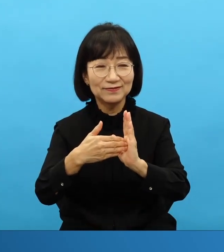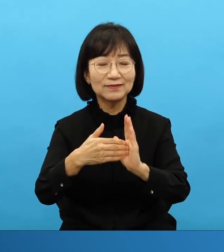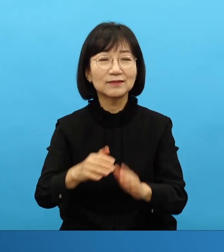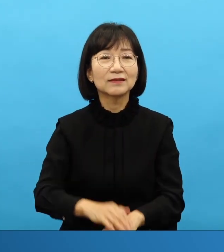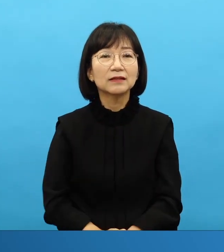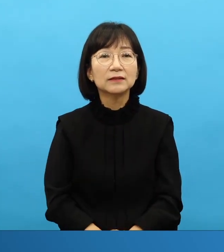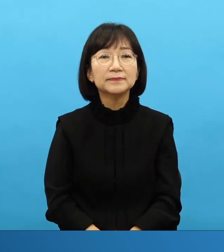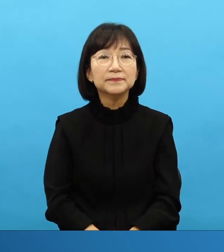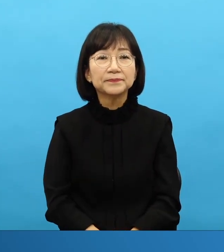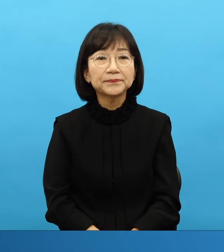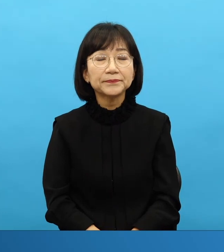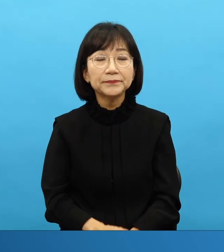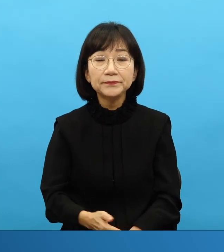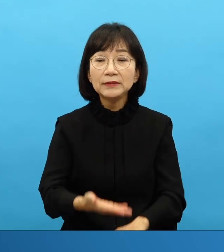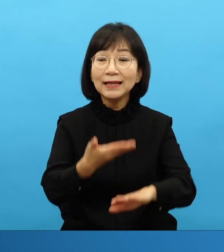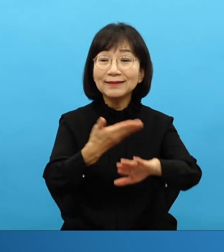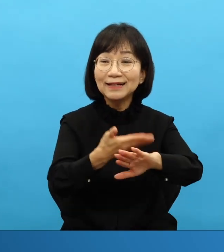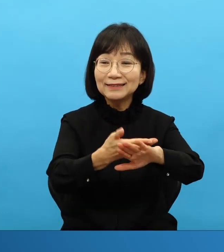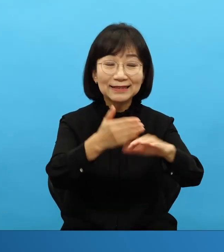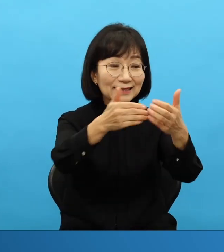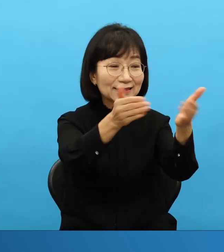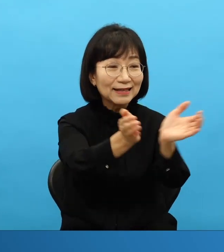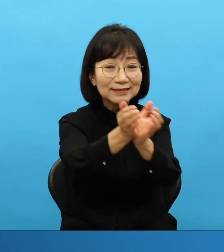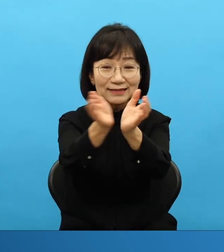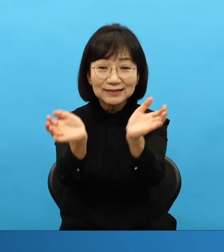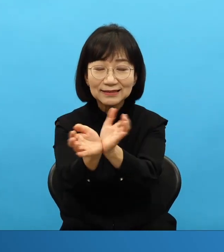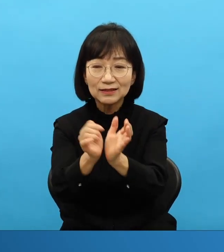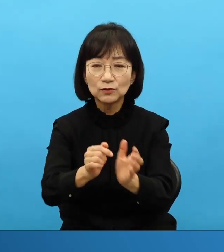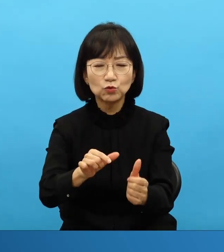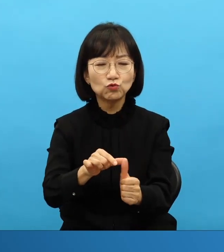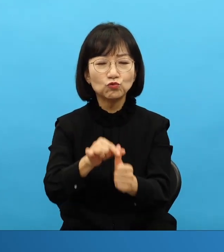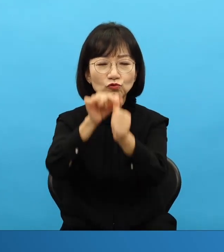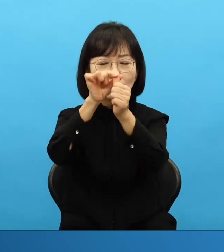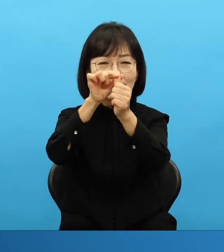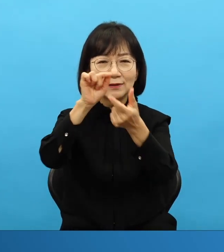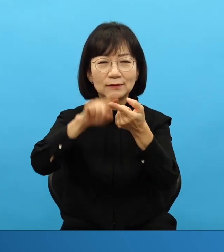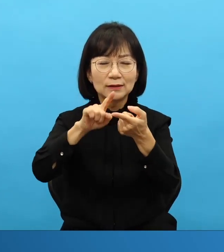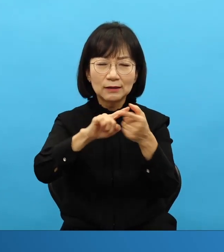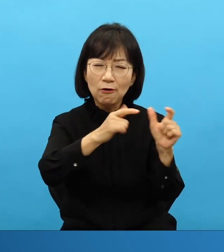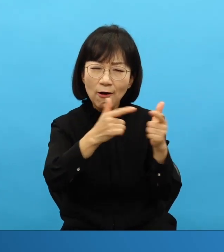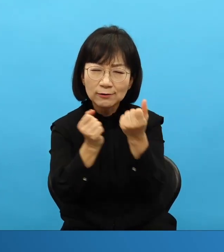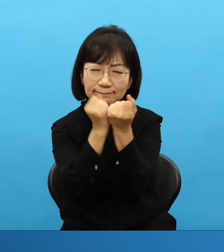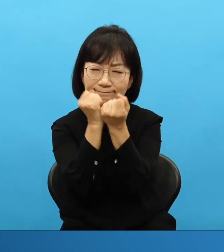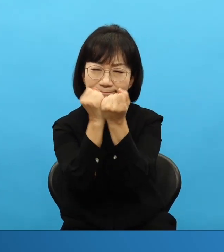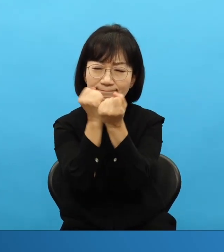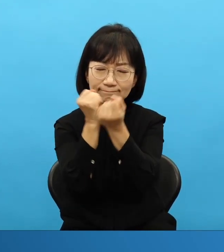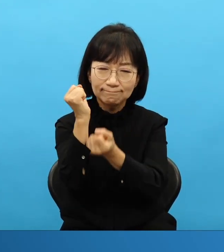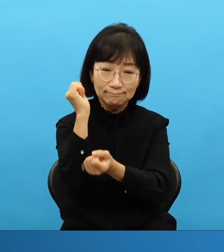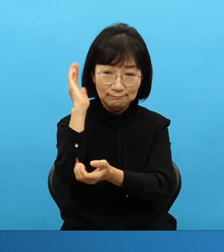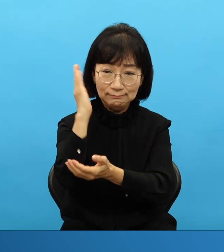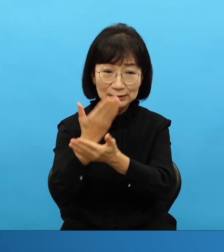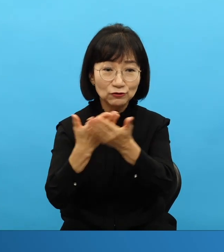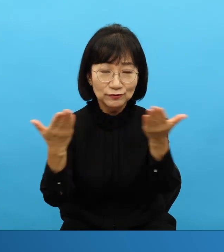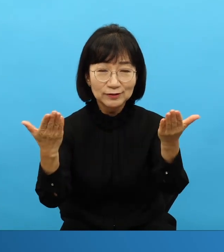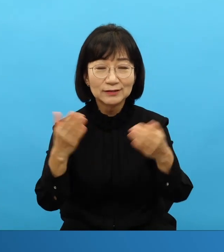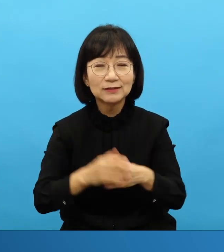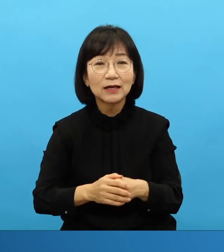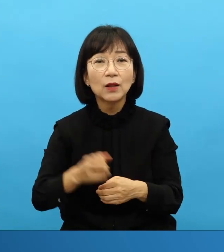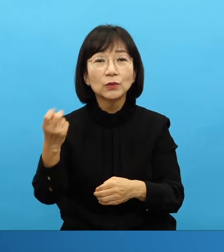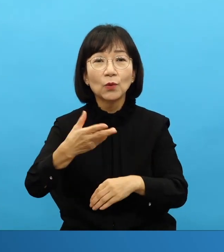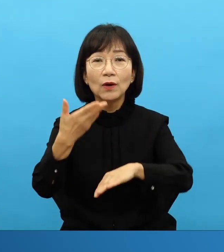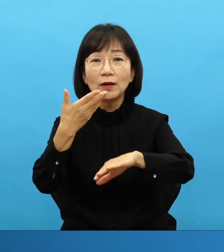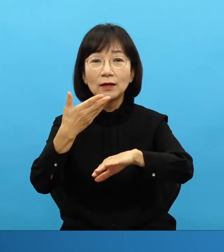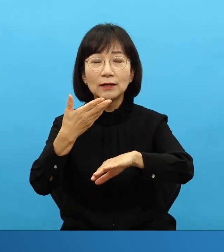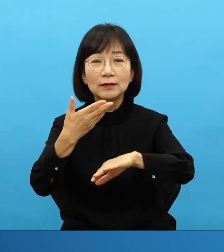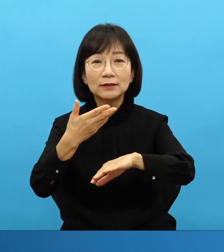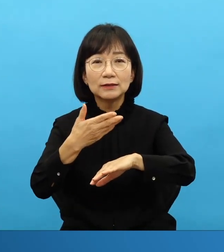막 이리 말하고 저리 말합니다. 其他团体呢，他们对关于救恩这样讲那样讲。 또 다른 교단에서는요,